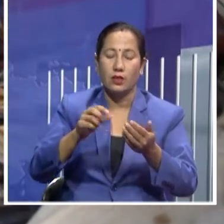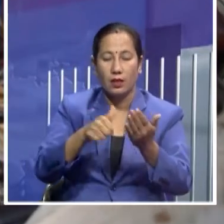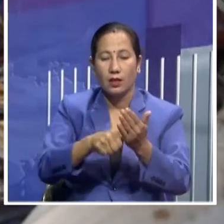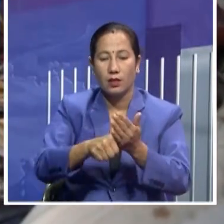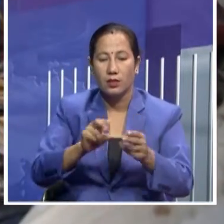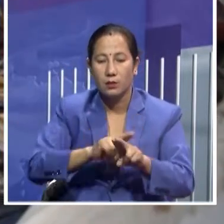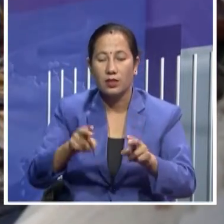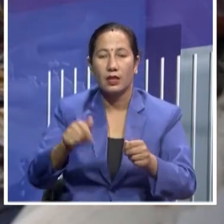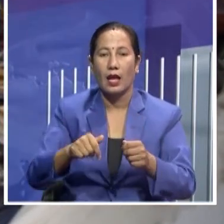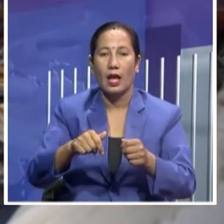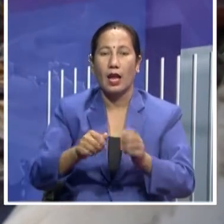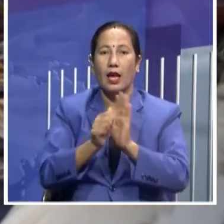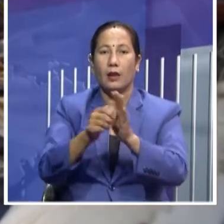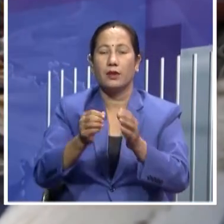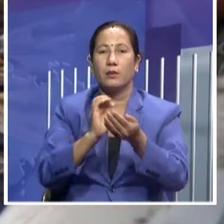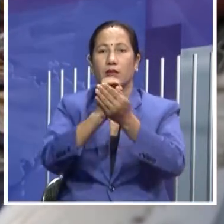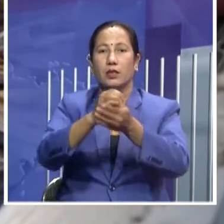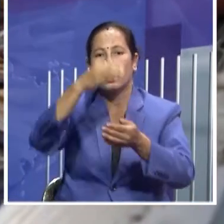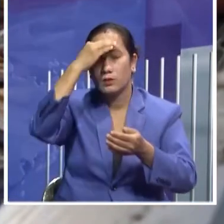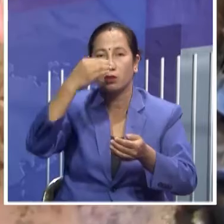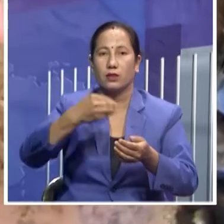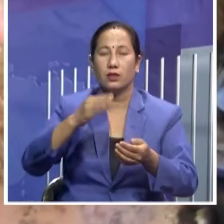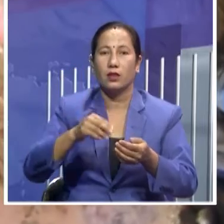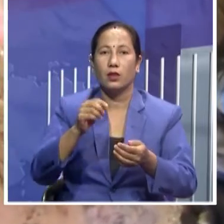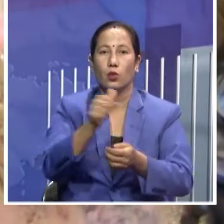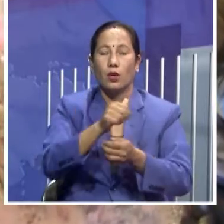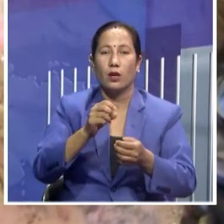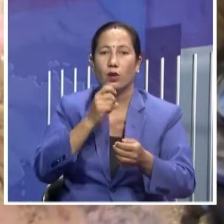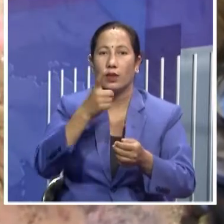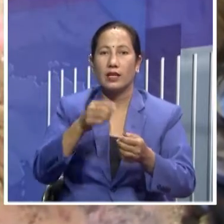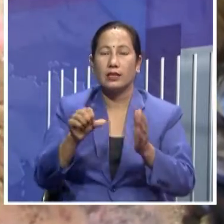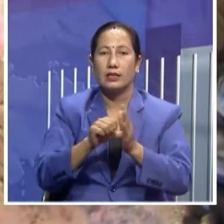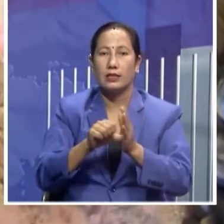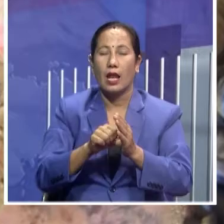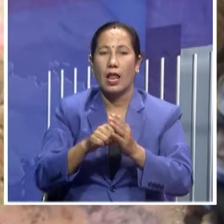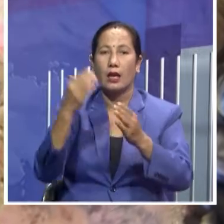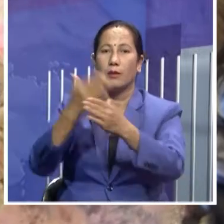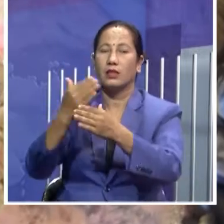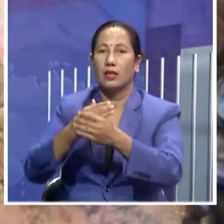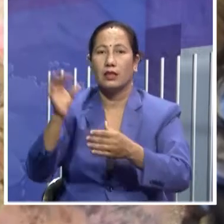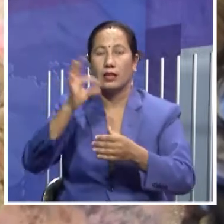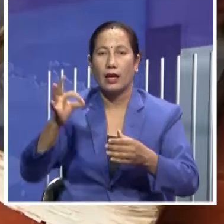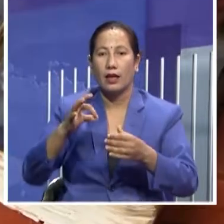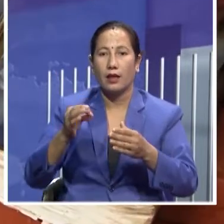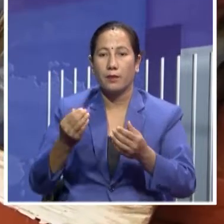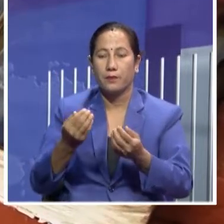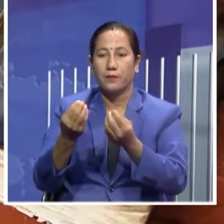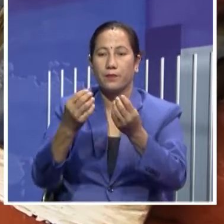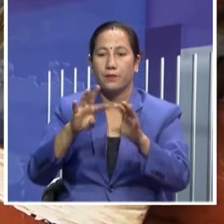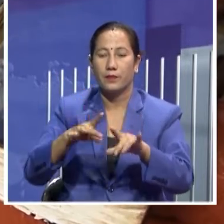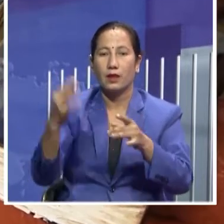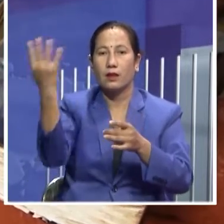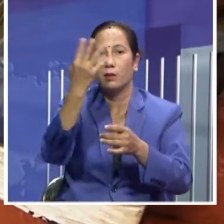मेटिएकाले आगामी दिनमा सेवा प्रभावमा समस्या हुन सक्ने उहाँको भनाइ छ। जिल्ला प्रशासन कार्यालयमा रहेका कम्प्युटर लगायतका सामग्रीमा